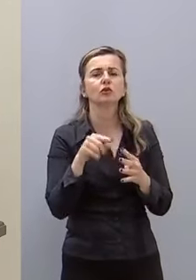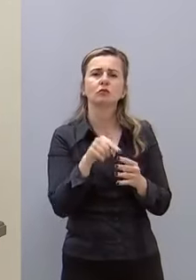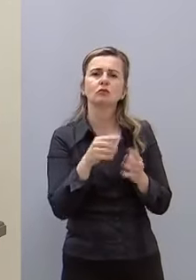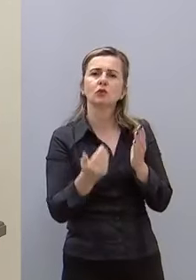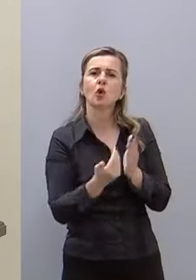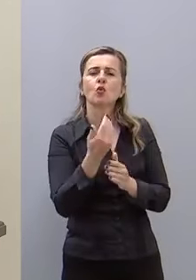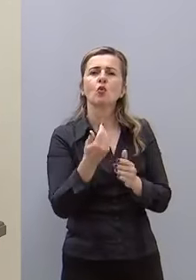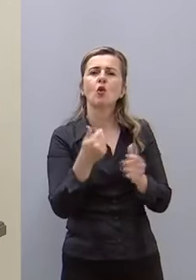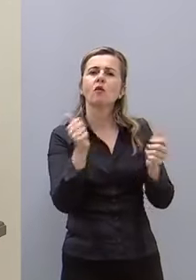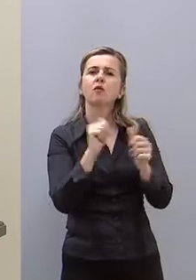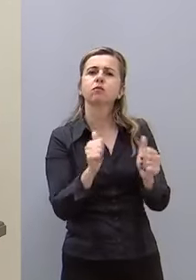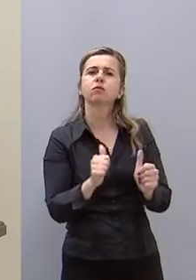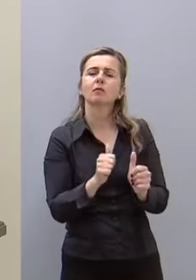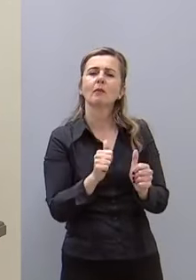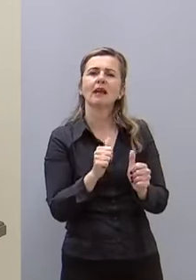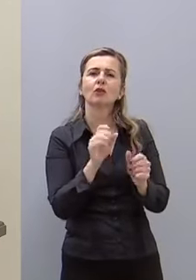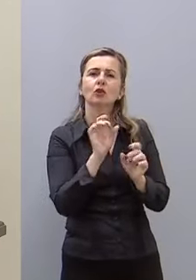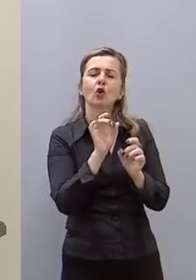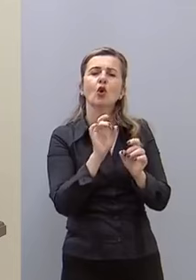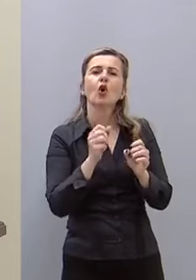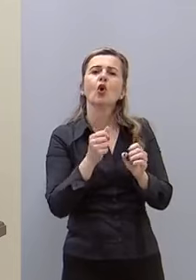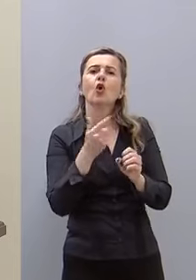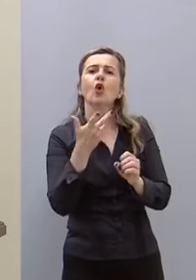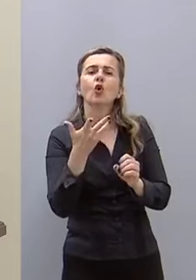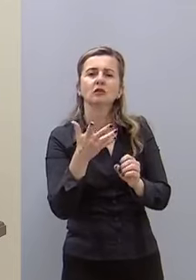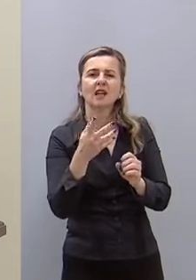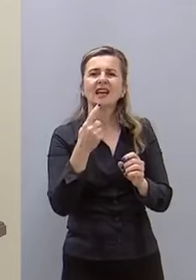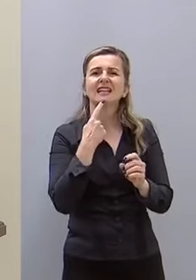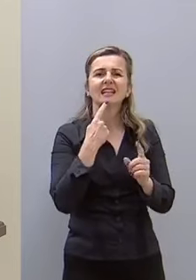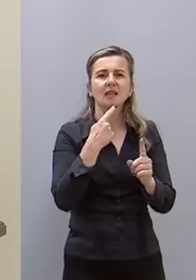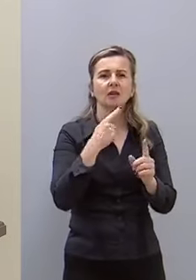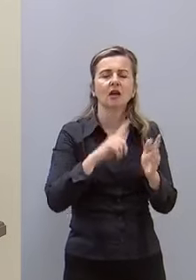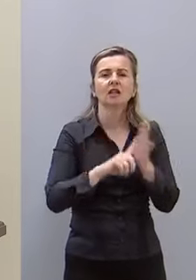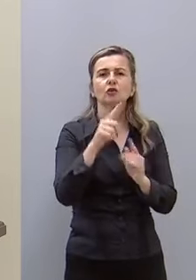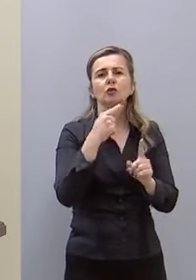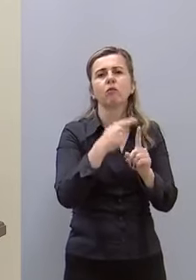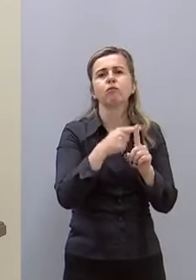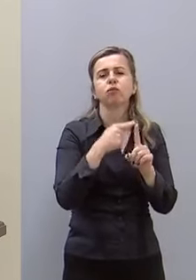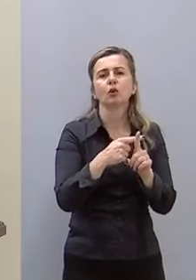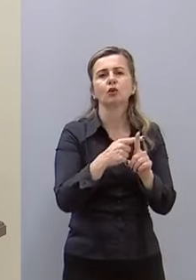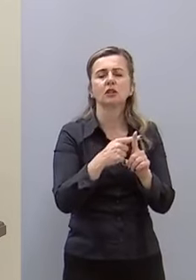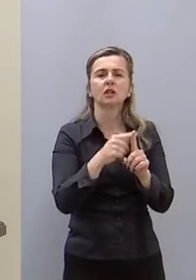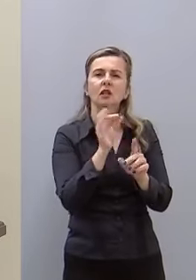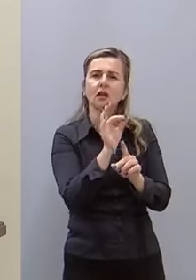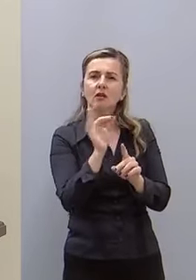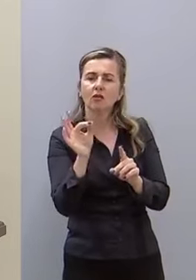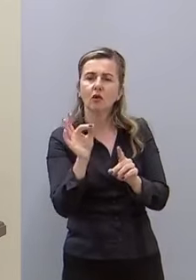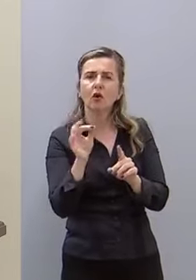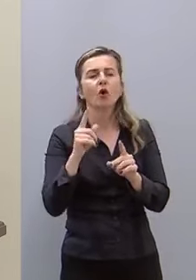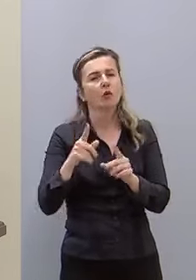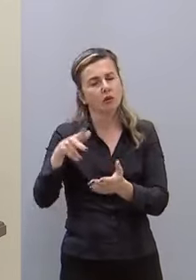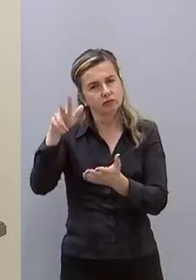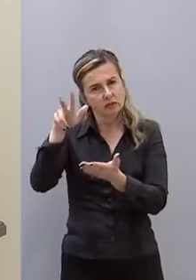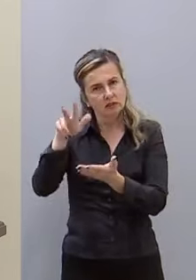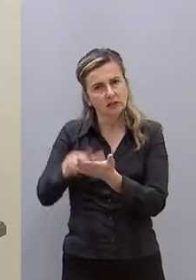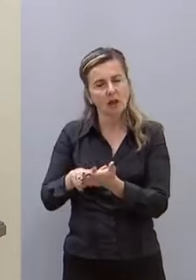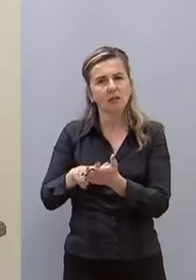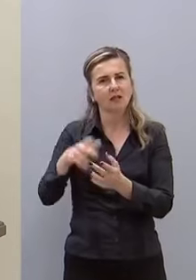nuovo metodo di contare i positivi ovvero quello che ha stabilito il ministero